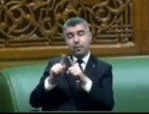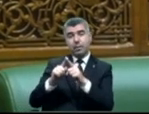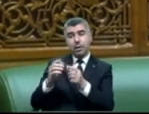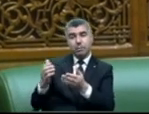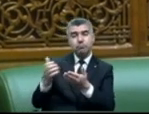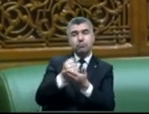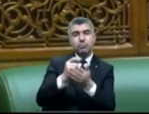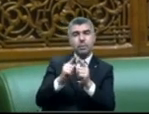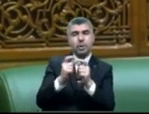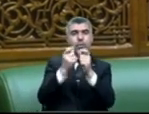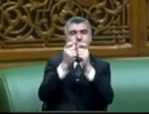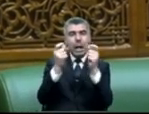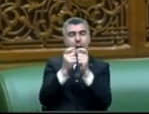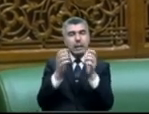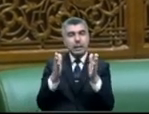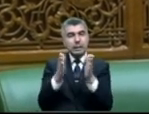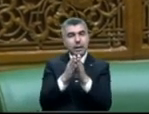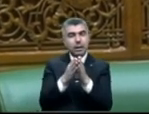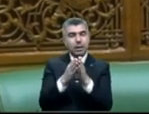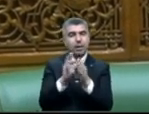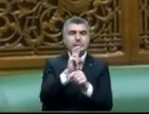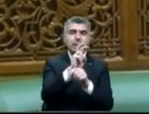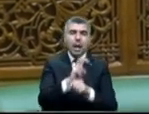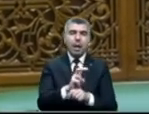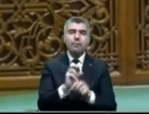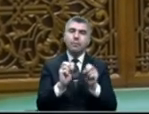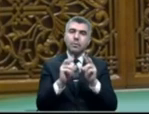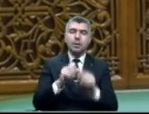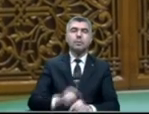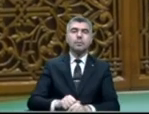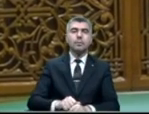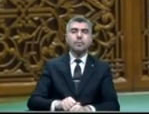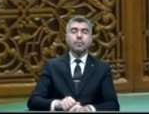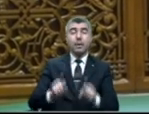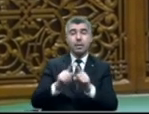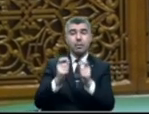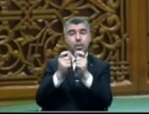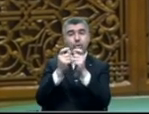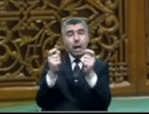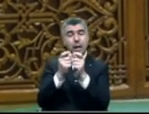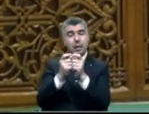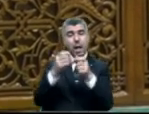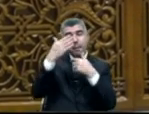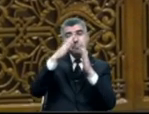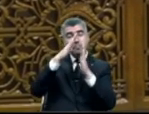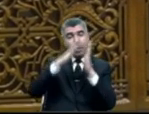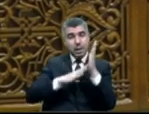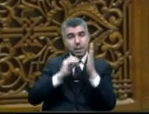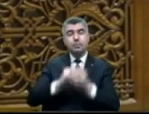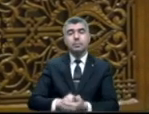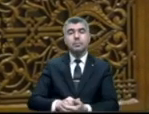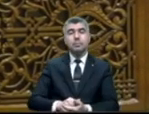حصول المقاولات الصغرى والمتوسطة على التمويل في إطار تحسين القدرة التنافسية للمقاولات المغربية الصغرى